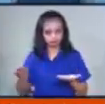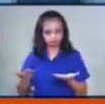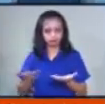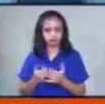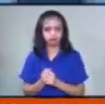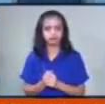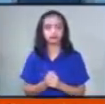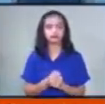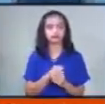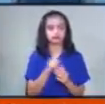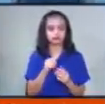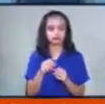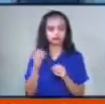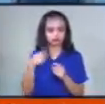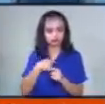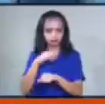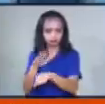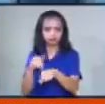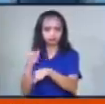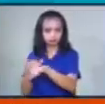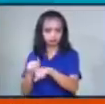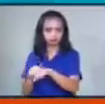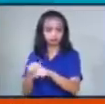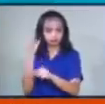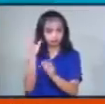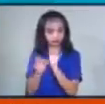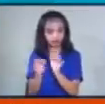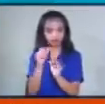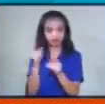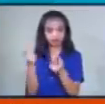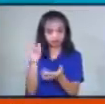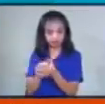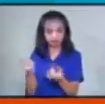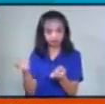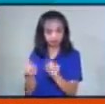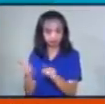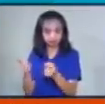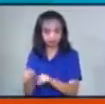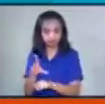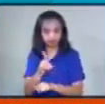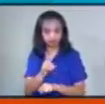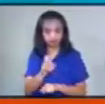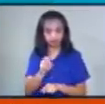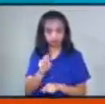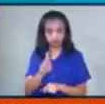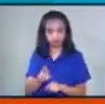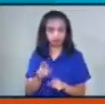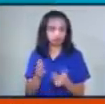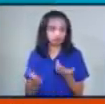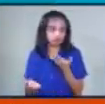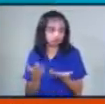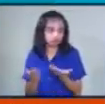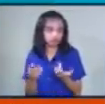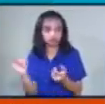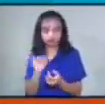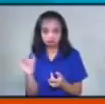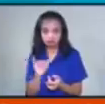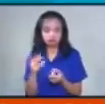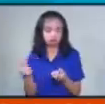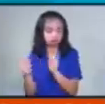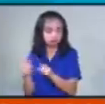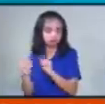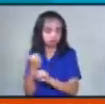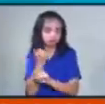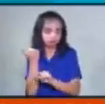region. Ayun. Papatawag ko. Kasi kung nangyayari doon sa DNR yan, malamang-lamang nangyayari sa ibang posting